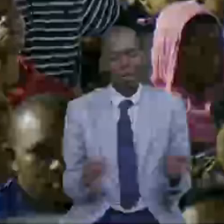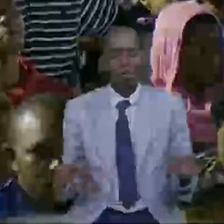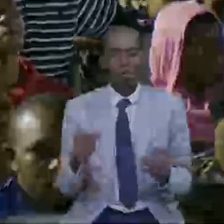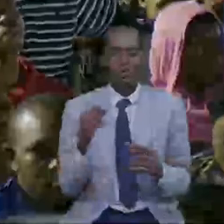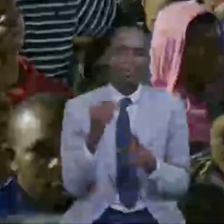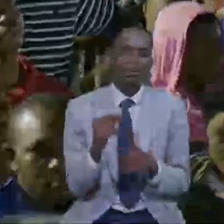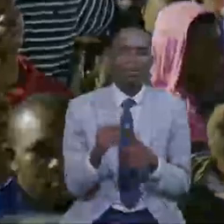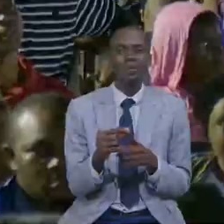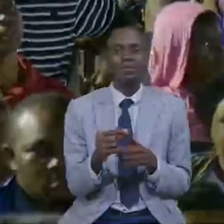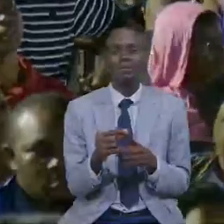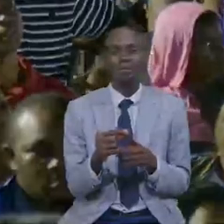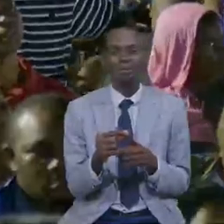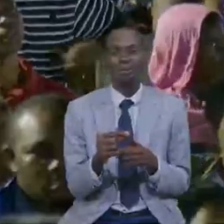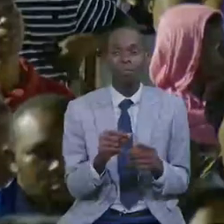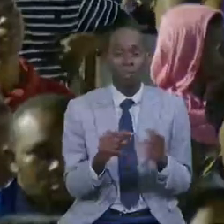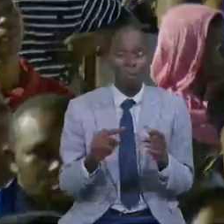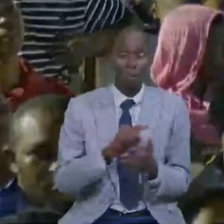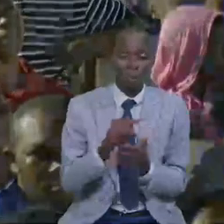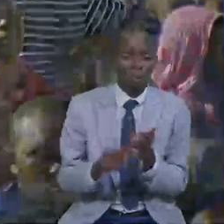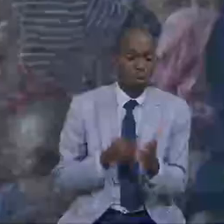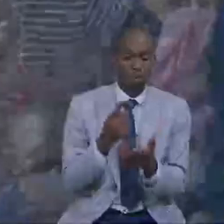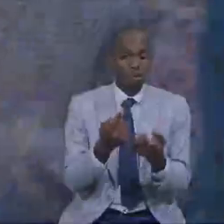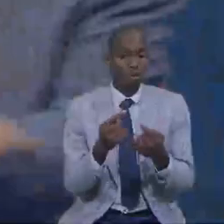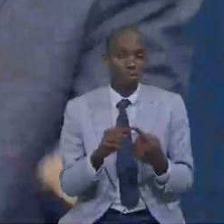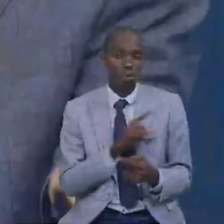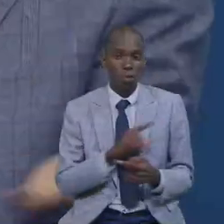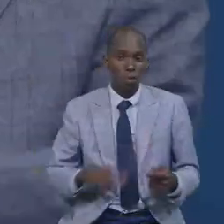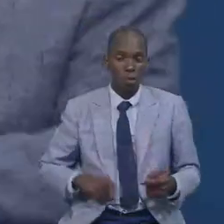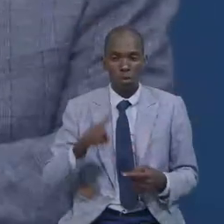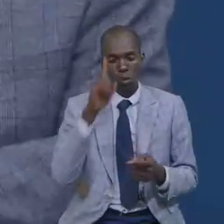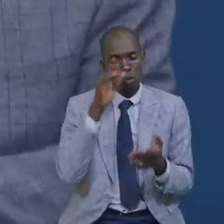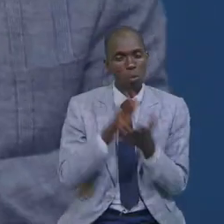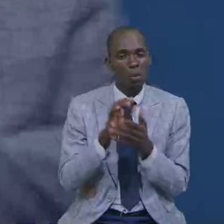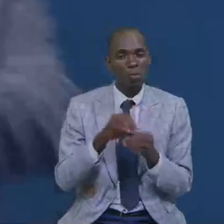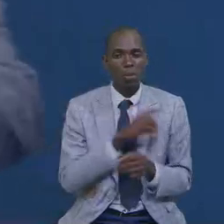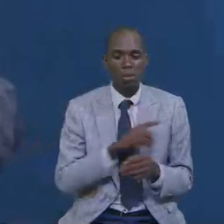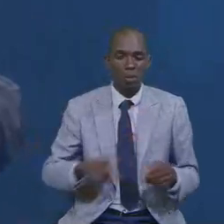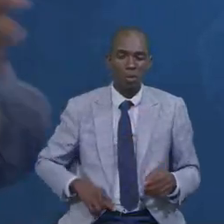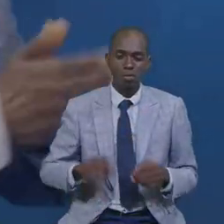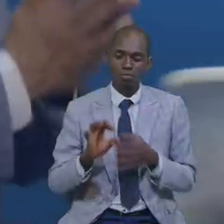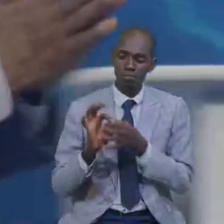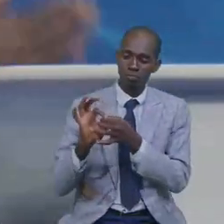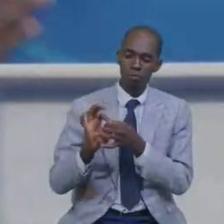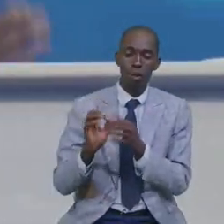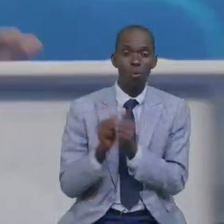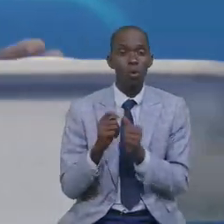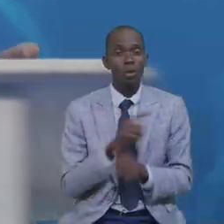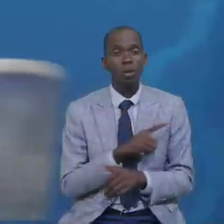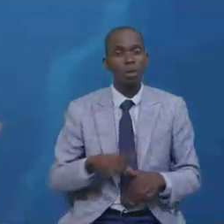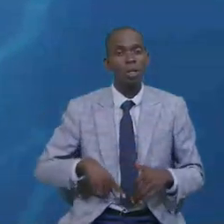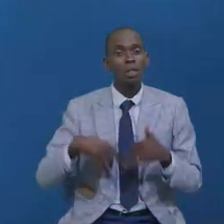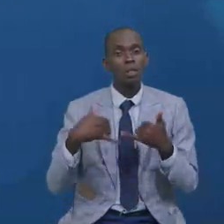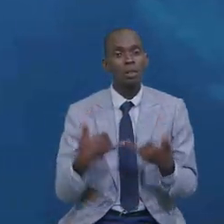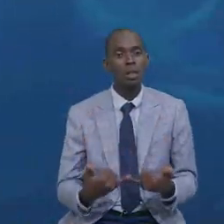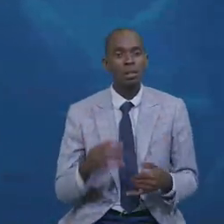dernier mot une voiture que tu viens au Seigneur et tu crois au seigneur Jésus tu t'attaches au Seigneur maintenant